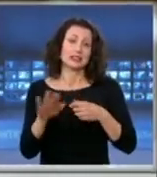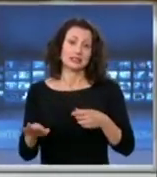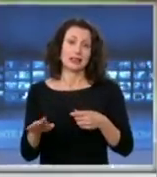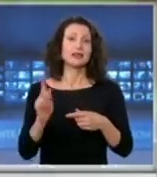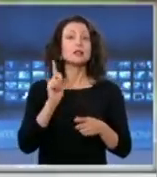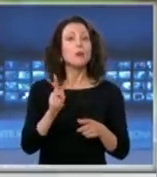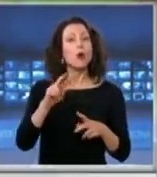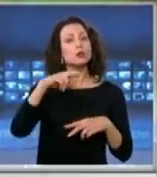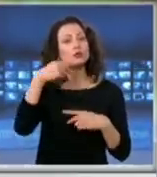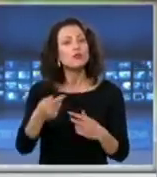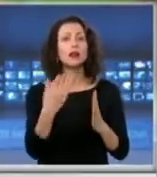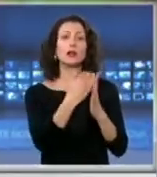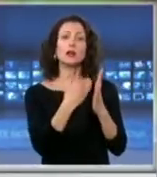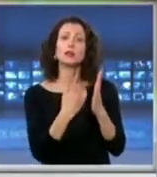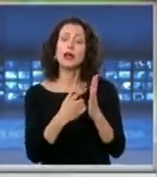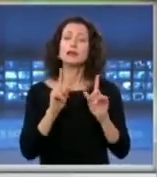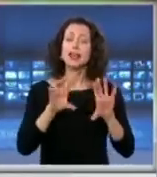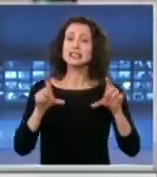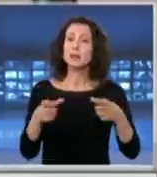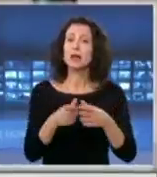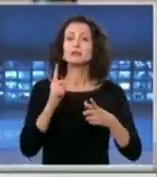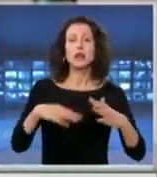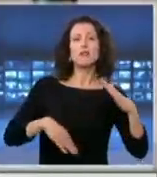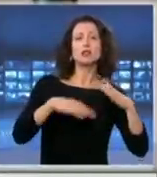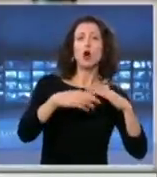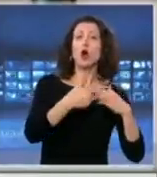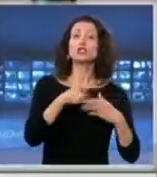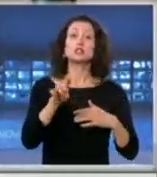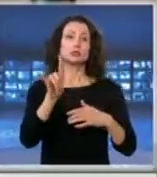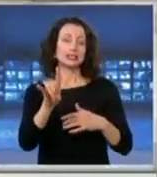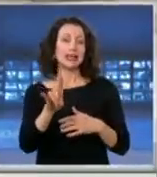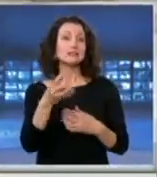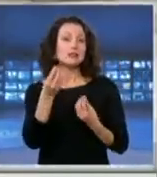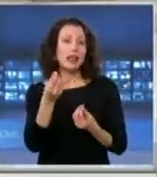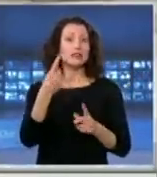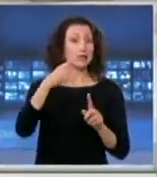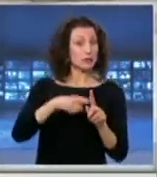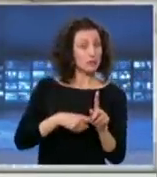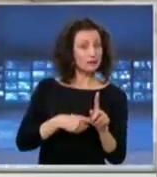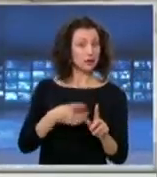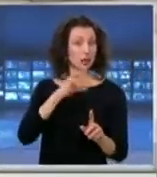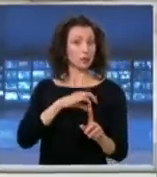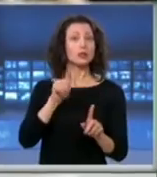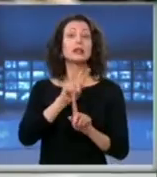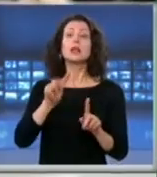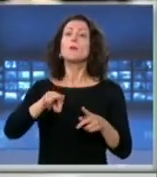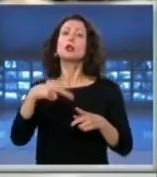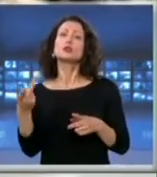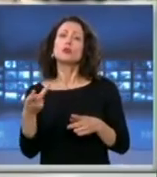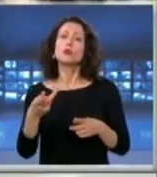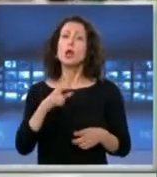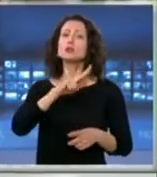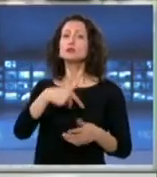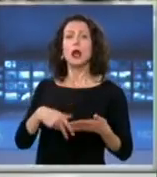критериите, семействата трябва да са с доход до 610 лева месечно на член от семейството и да не получават други социални помощи, освен